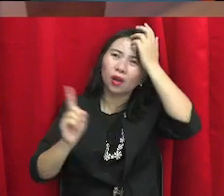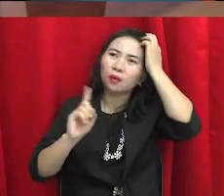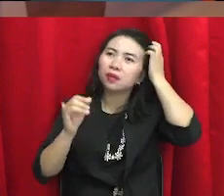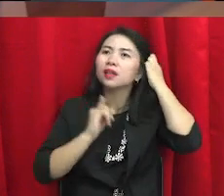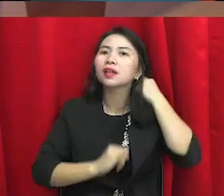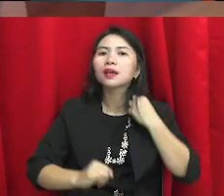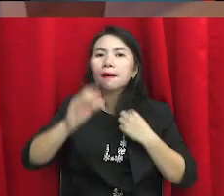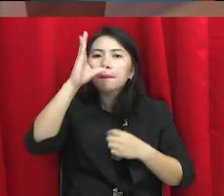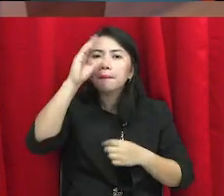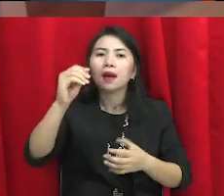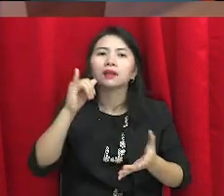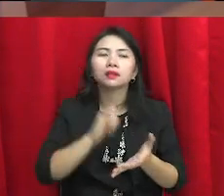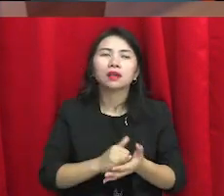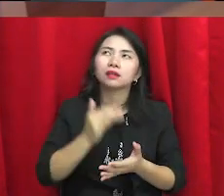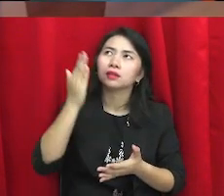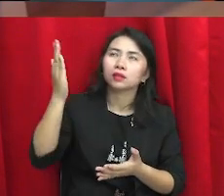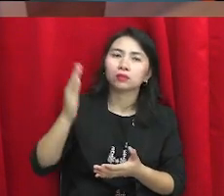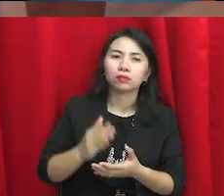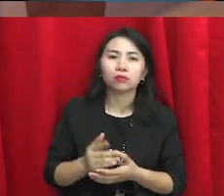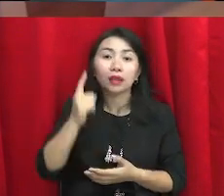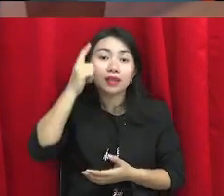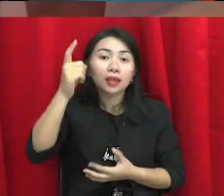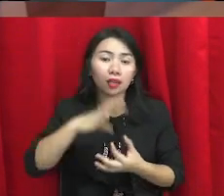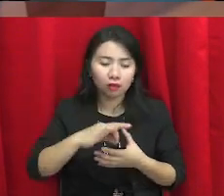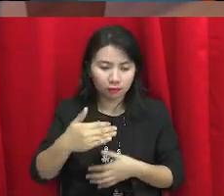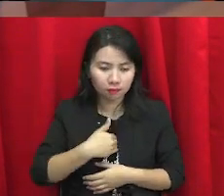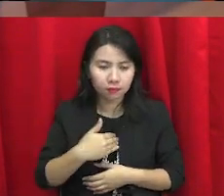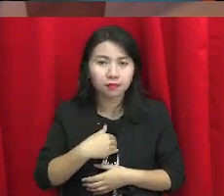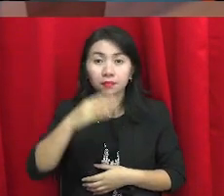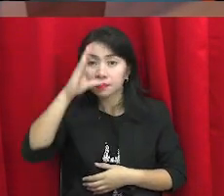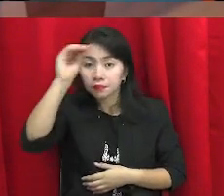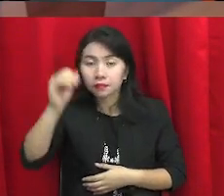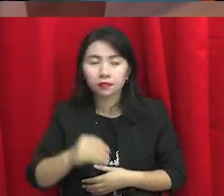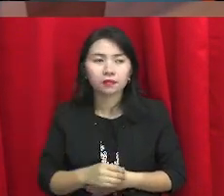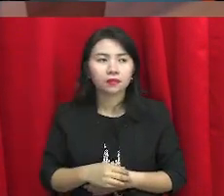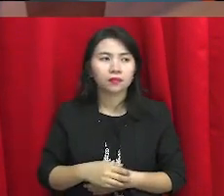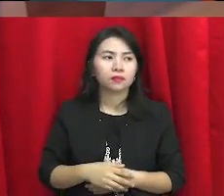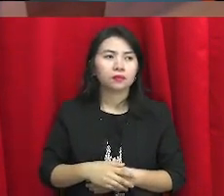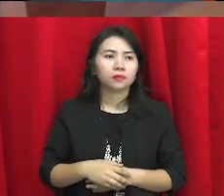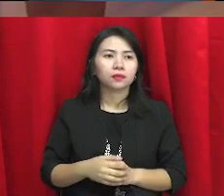what is the man that thou art mindful of him? Ano ibig sabihin?